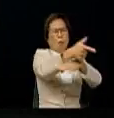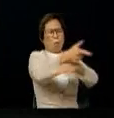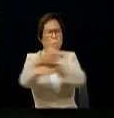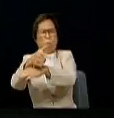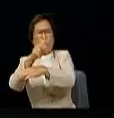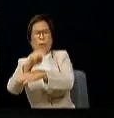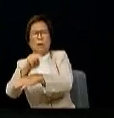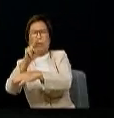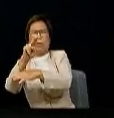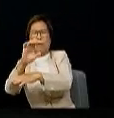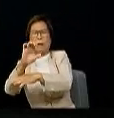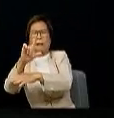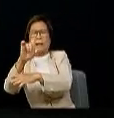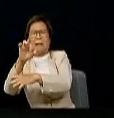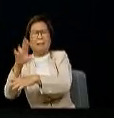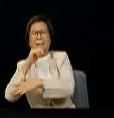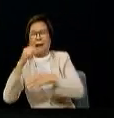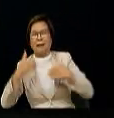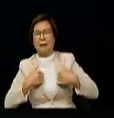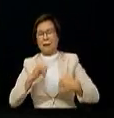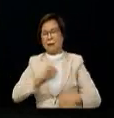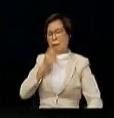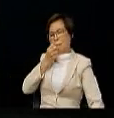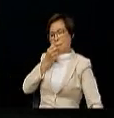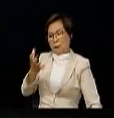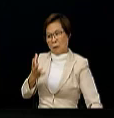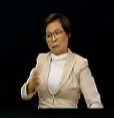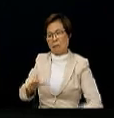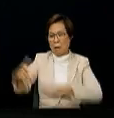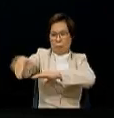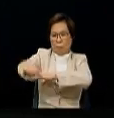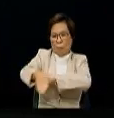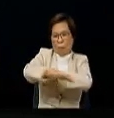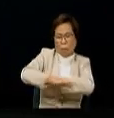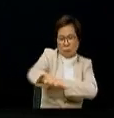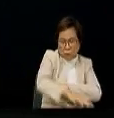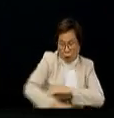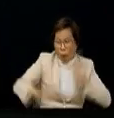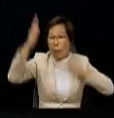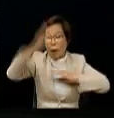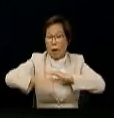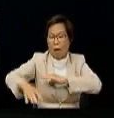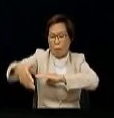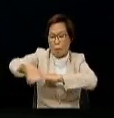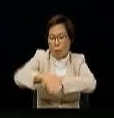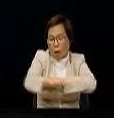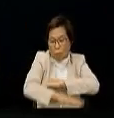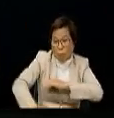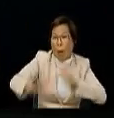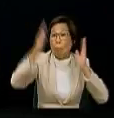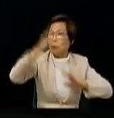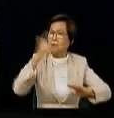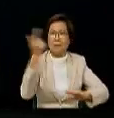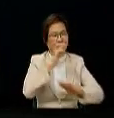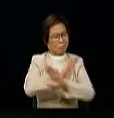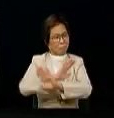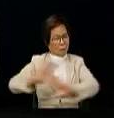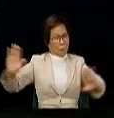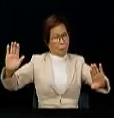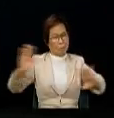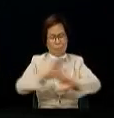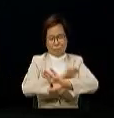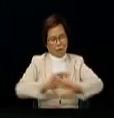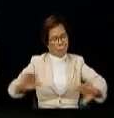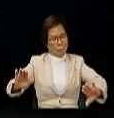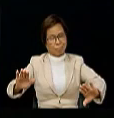ya saya tetep kawasan Barat sekitar Malaysia kita mau bebas daripada